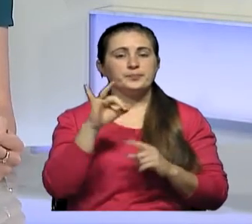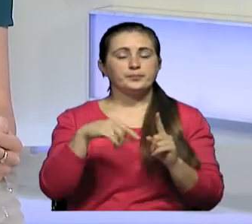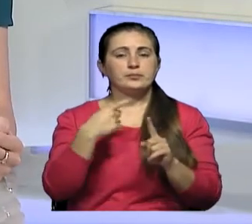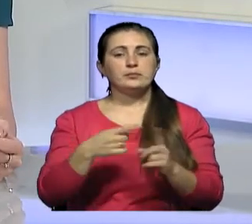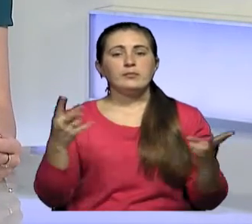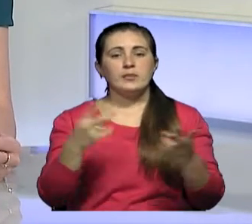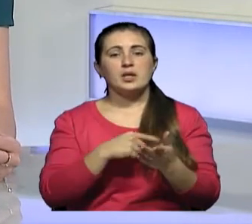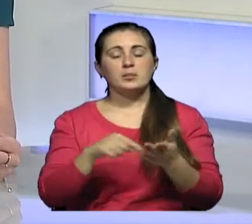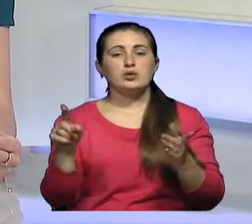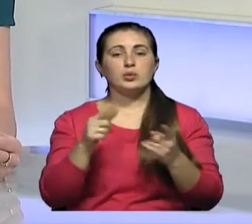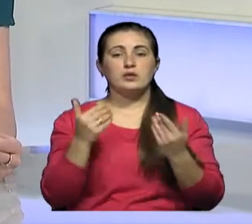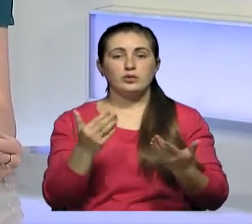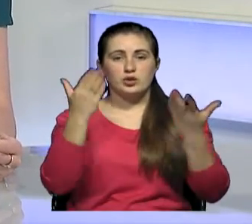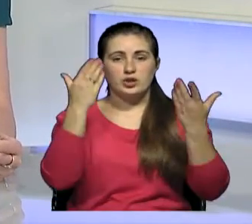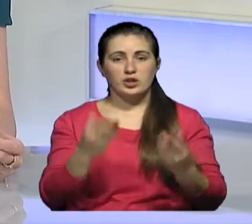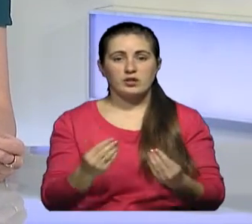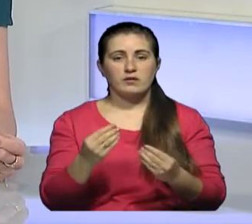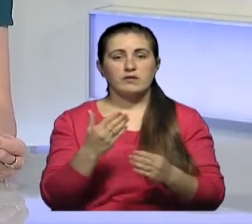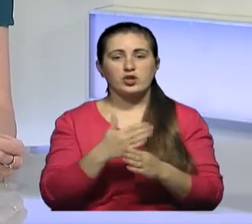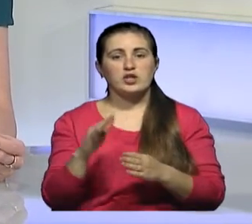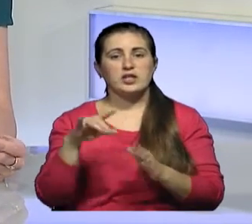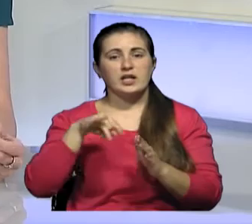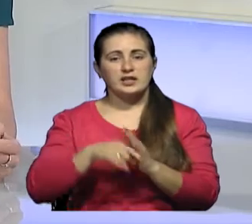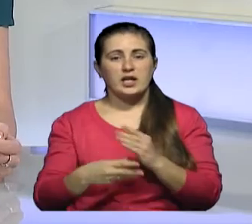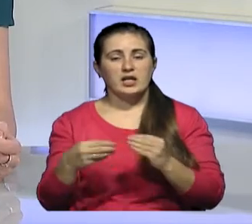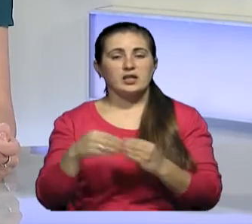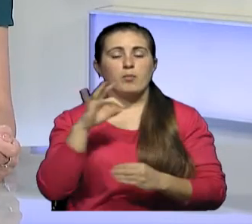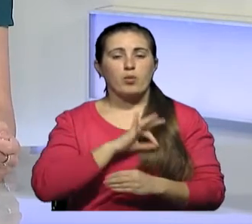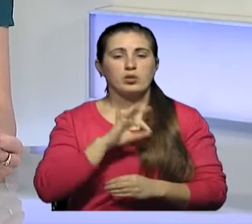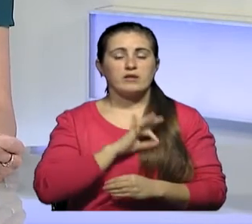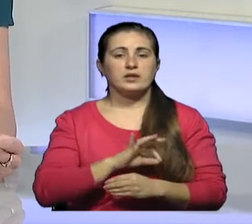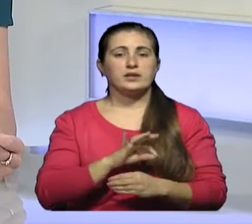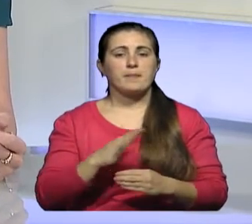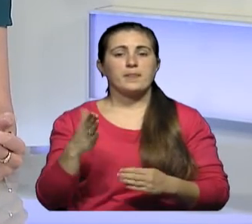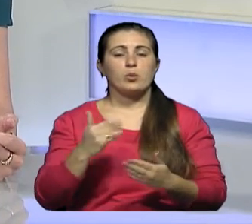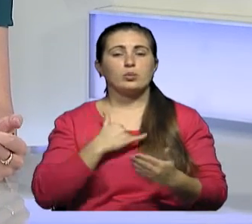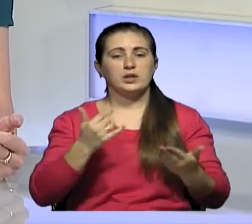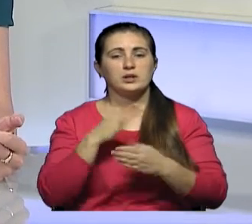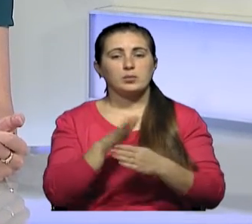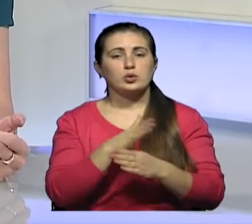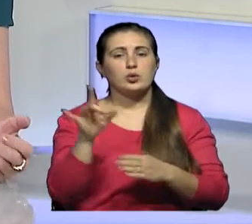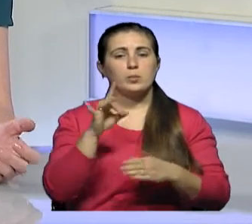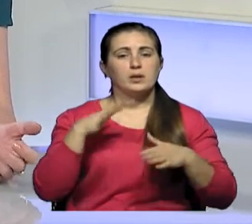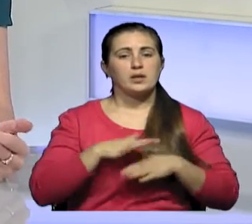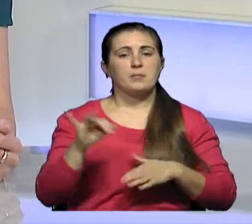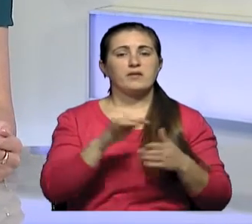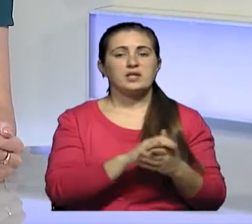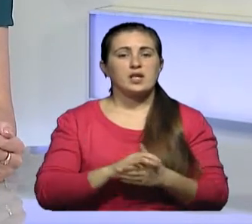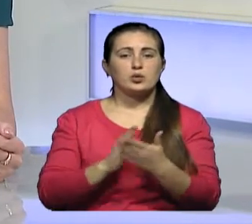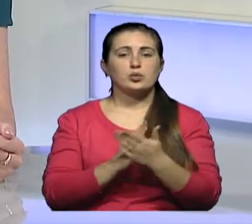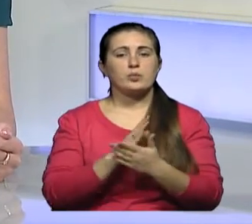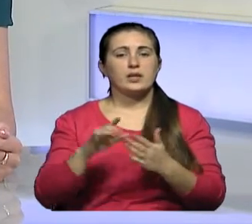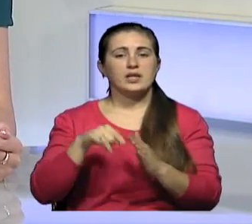что на сегодняшний день в части недропользования да у нас между республика крым и федеральной службы